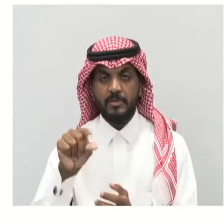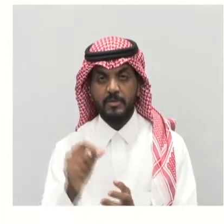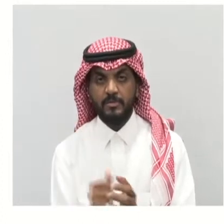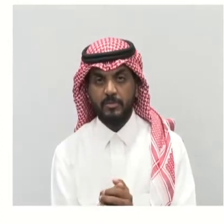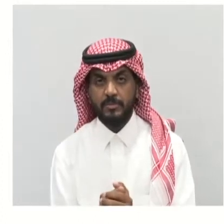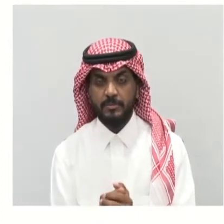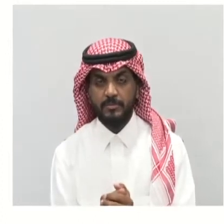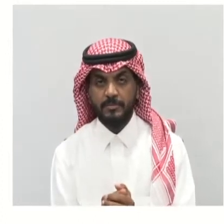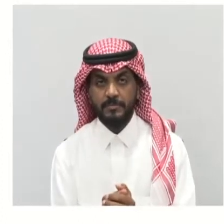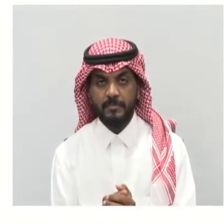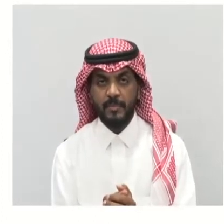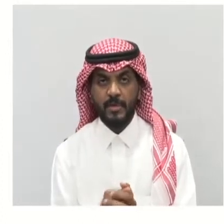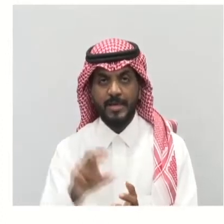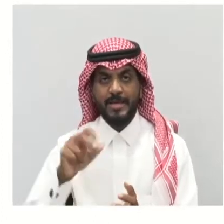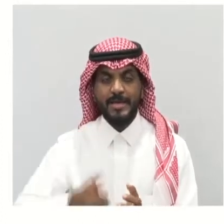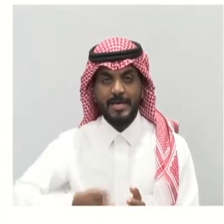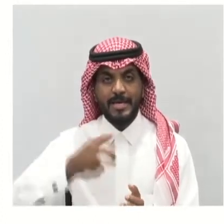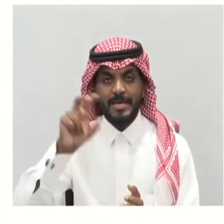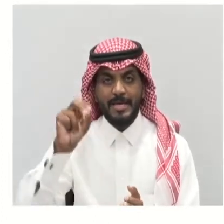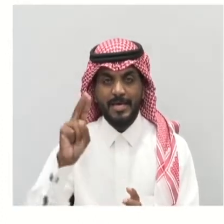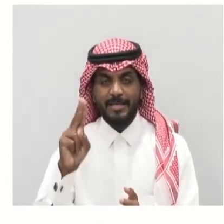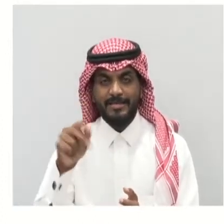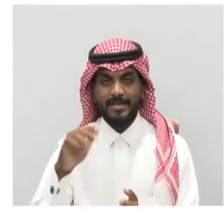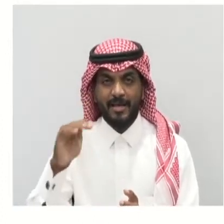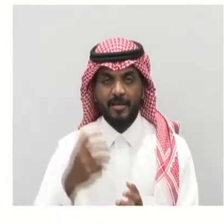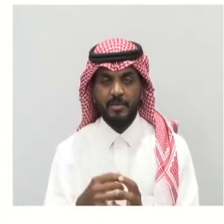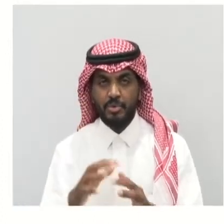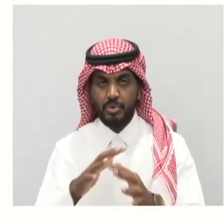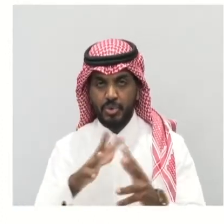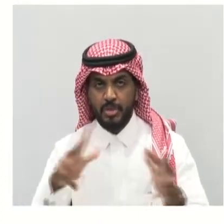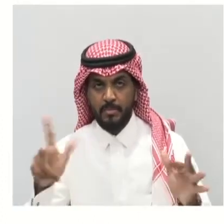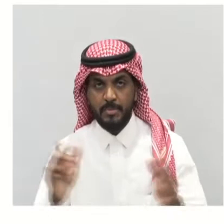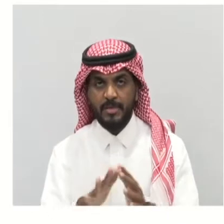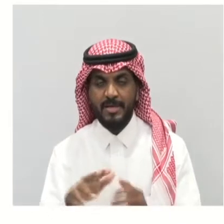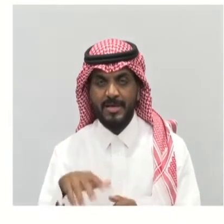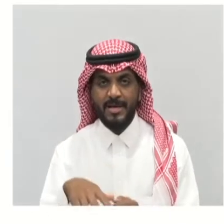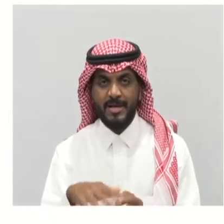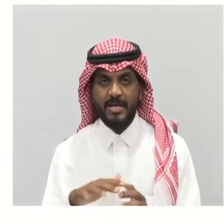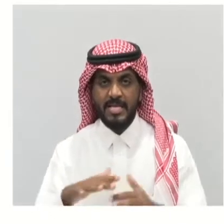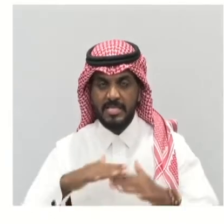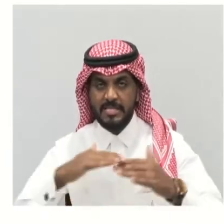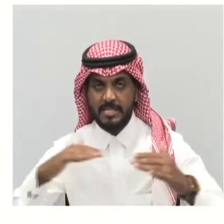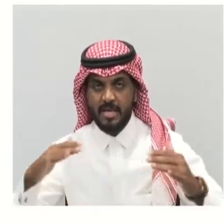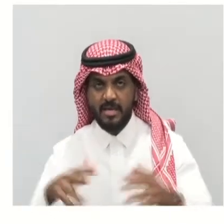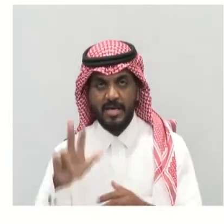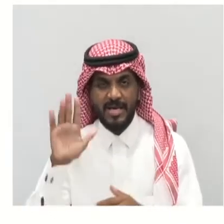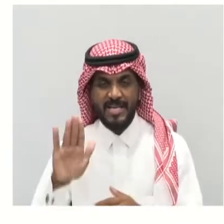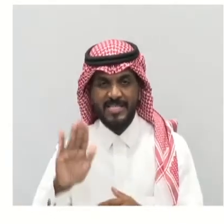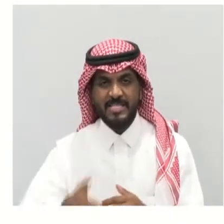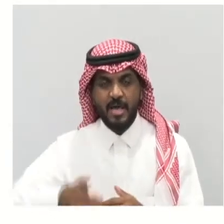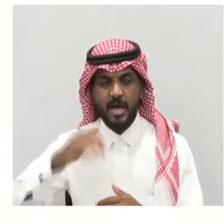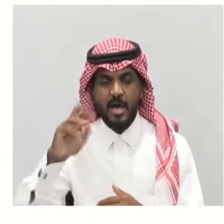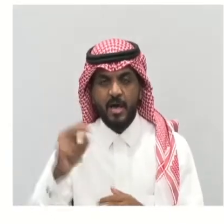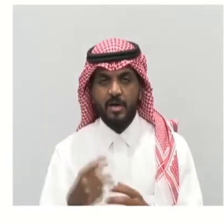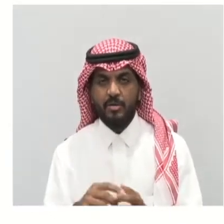أحسنتم يا رائعين. اقترح جمع الساحة، الساحة مفرد